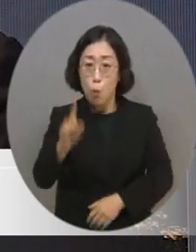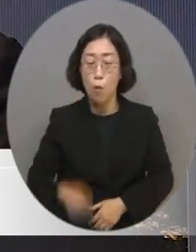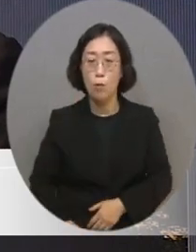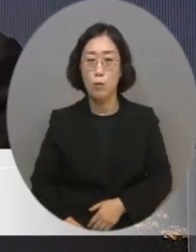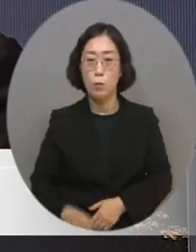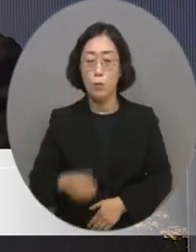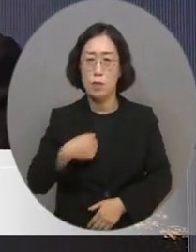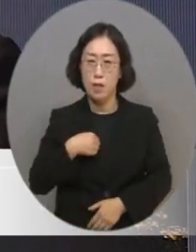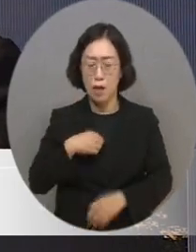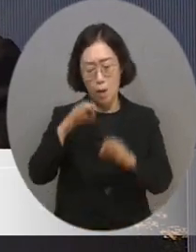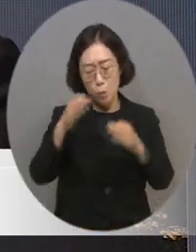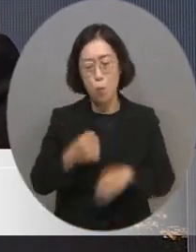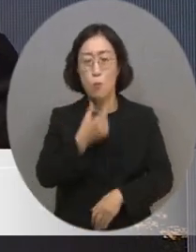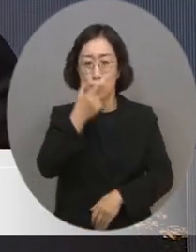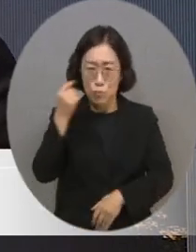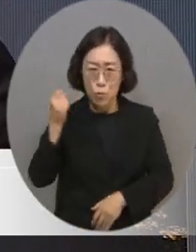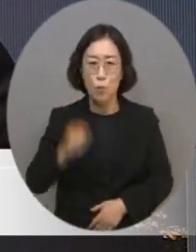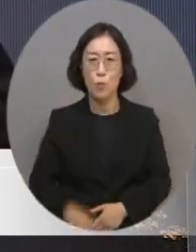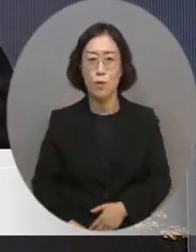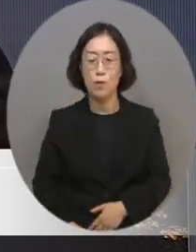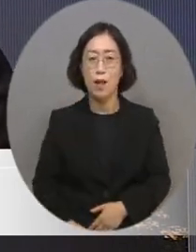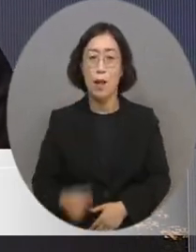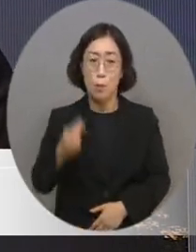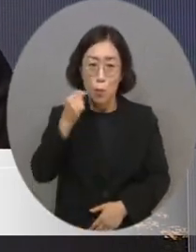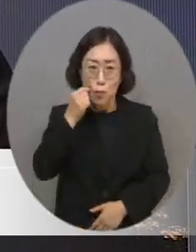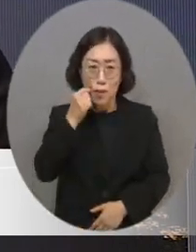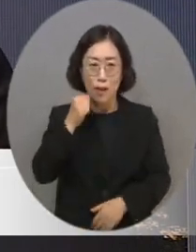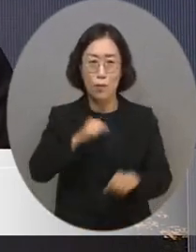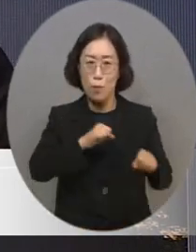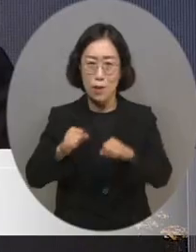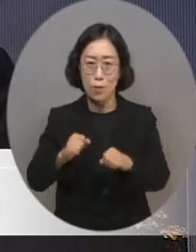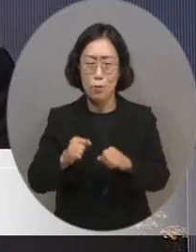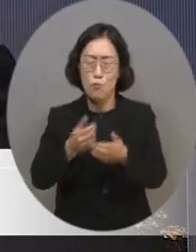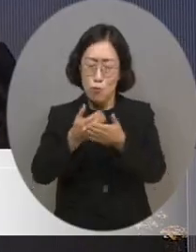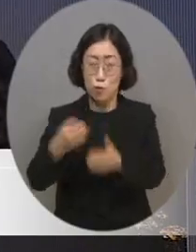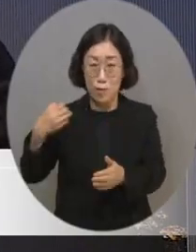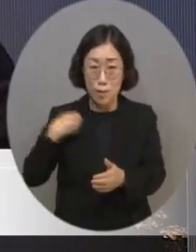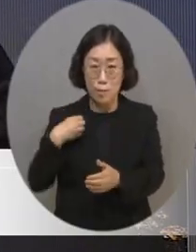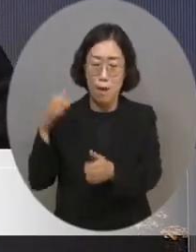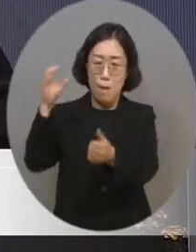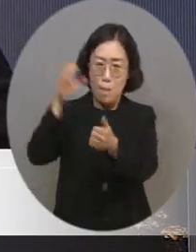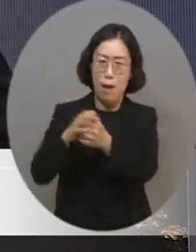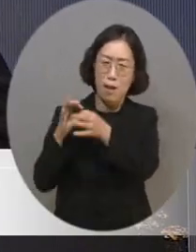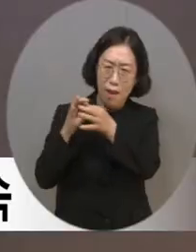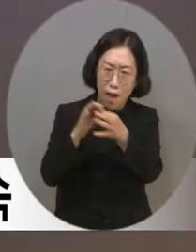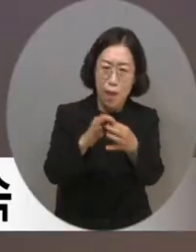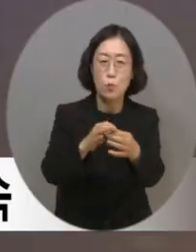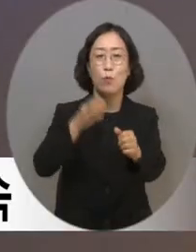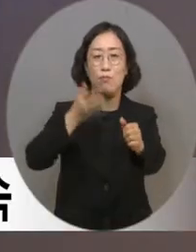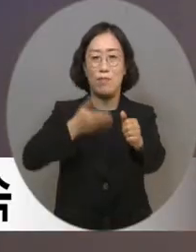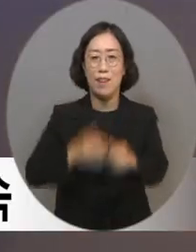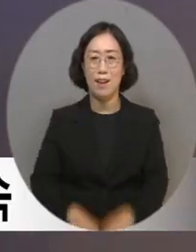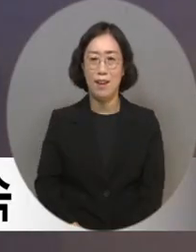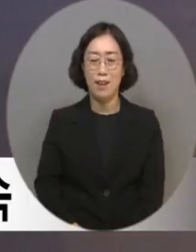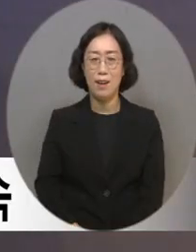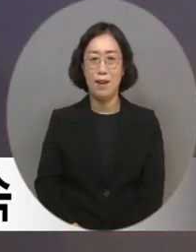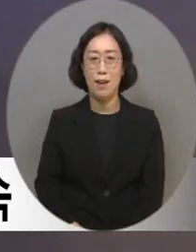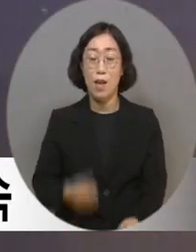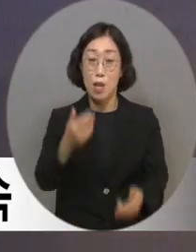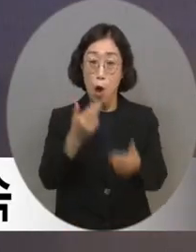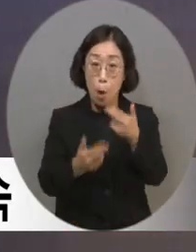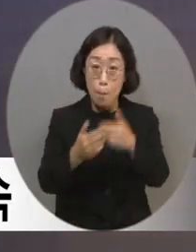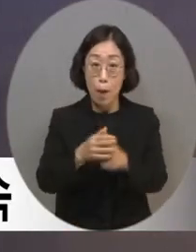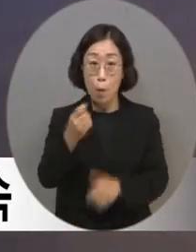제가 무능해서 못한 귀중한 소명을 이어가기를 당부드립니다.